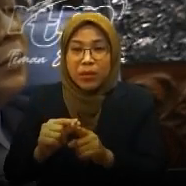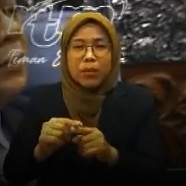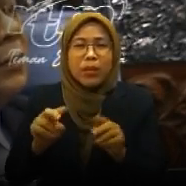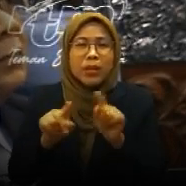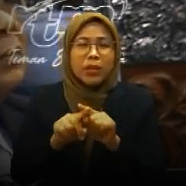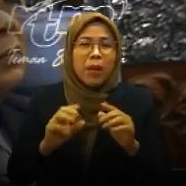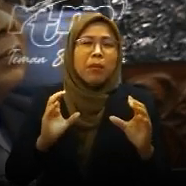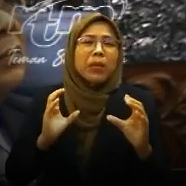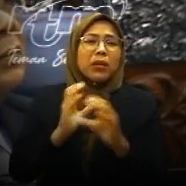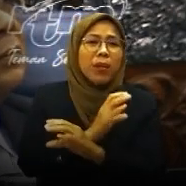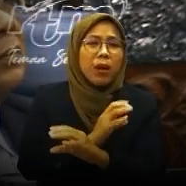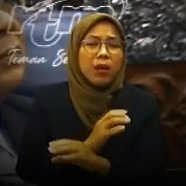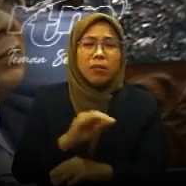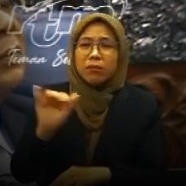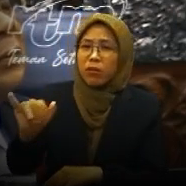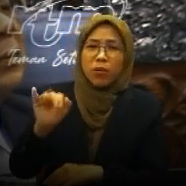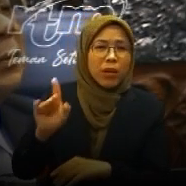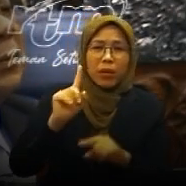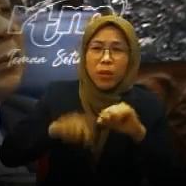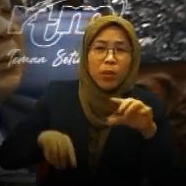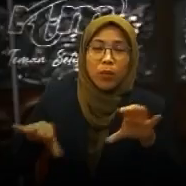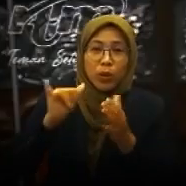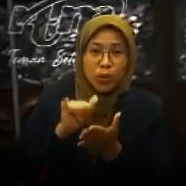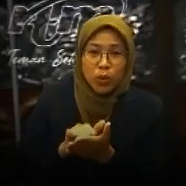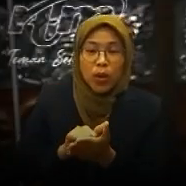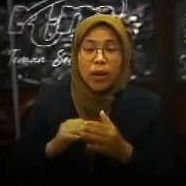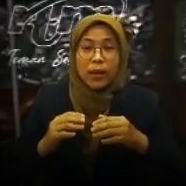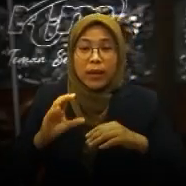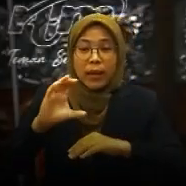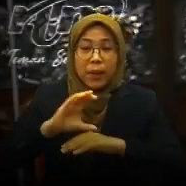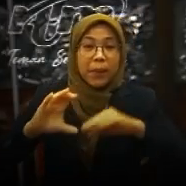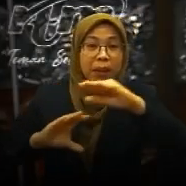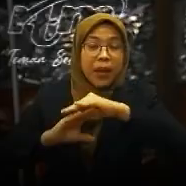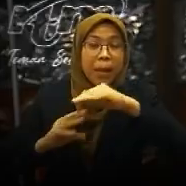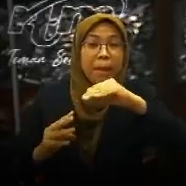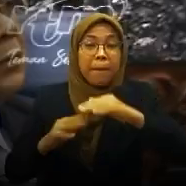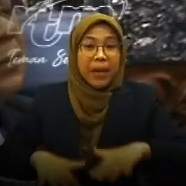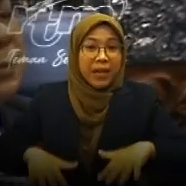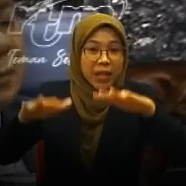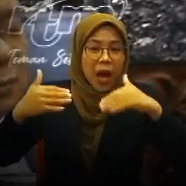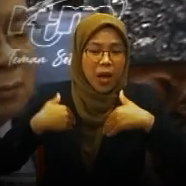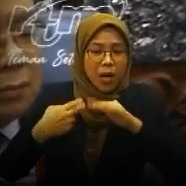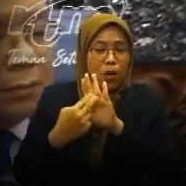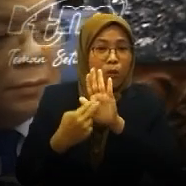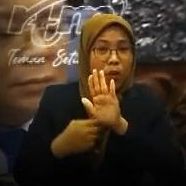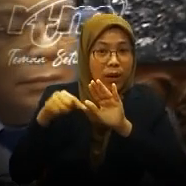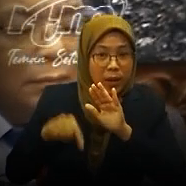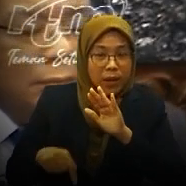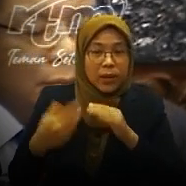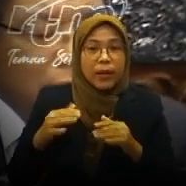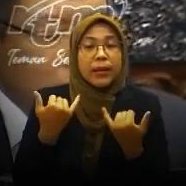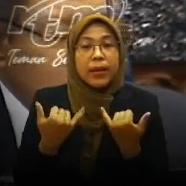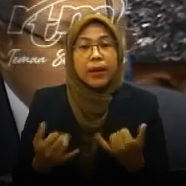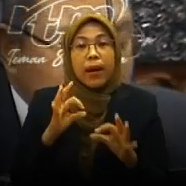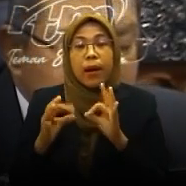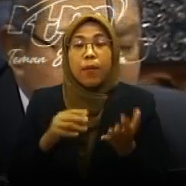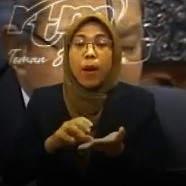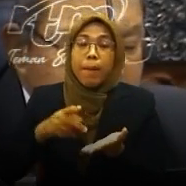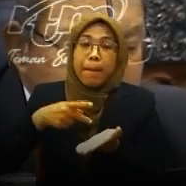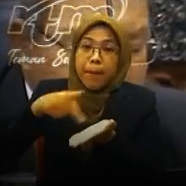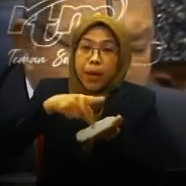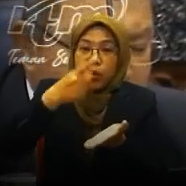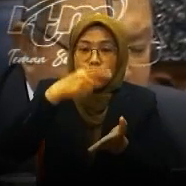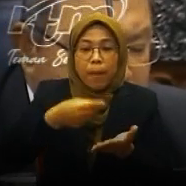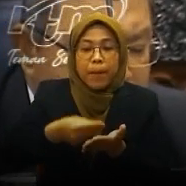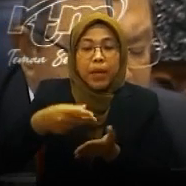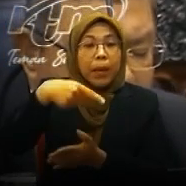yang seolah mencabar. Ya Muhammad tak boleh buat macam tu. Sekarang ni tempatan banjir sebab ada peraturan. Ya. Jadi sekarang ni kalau dia orang nak belanja untuk